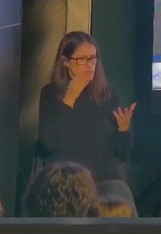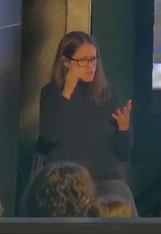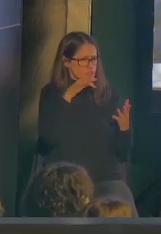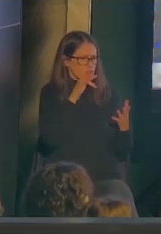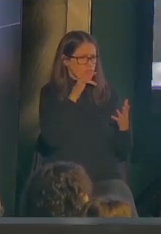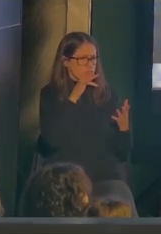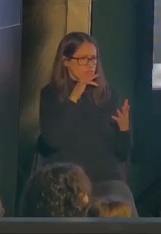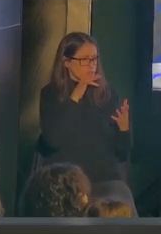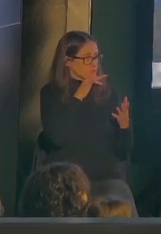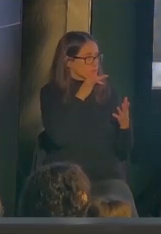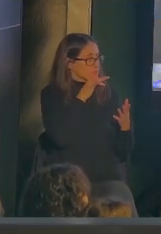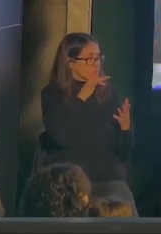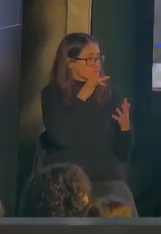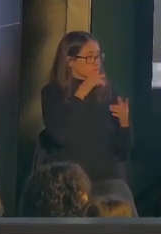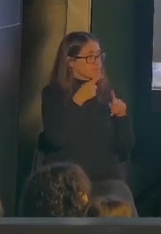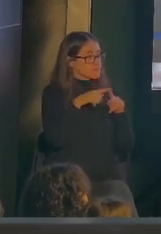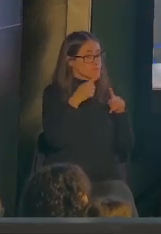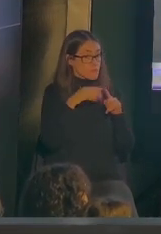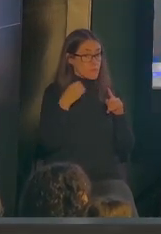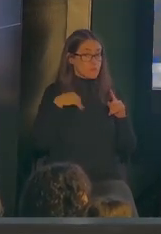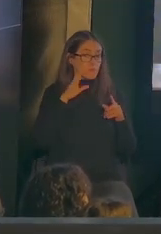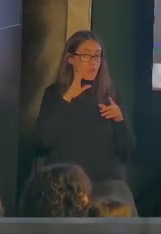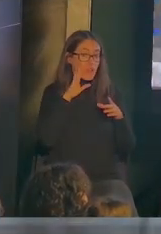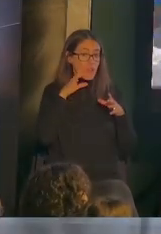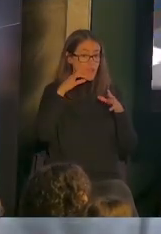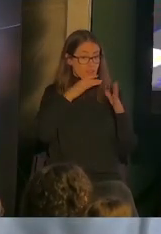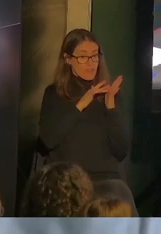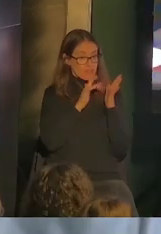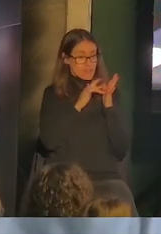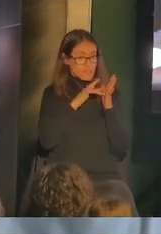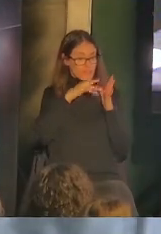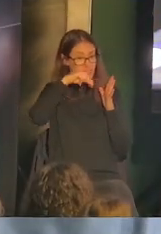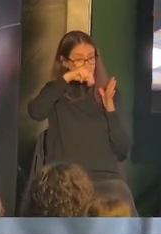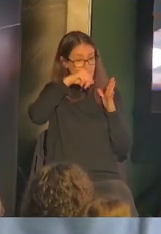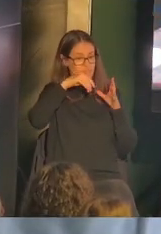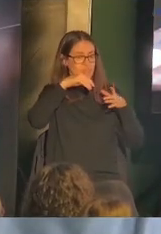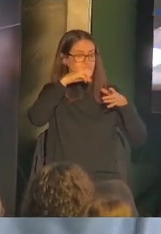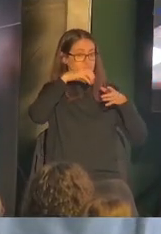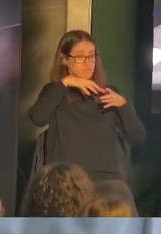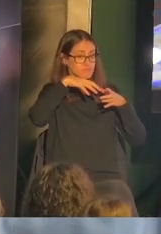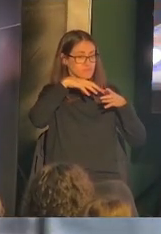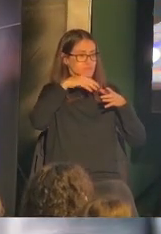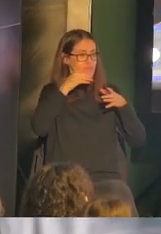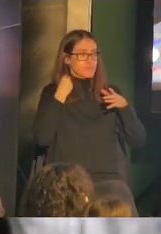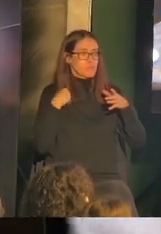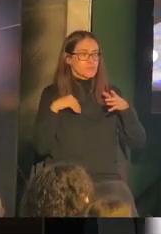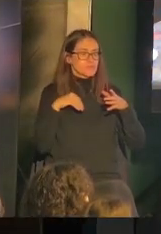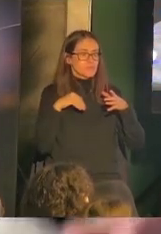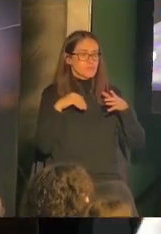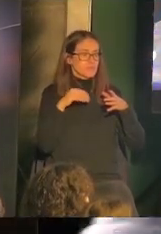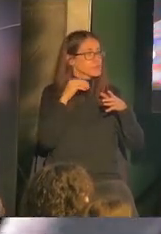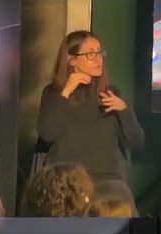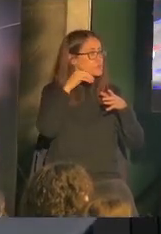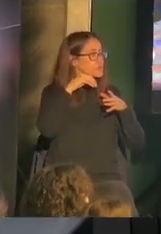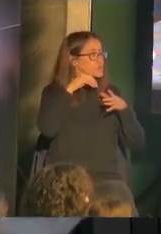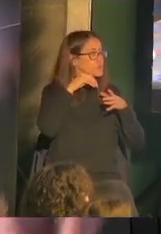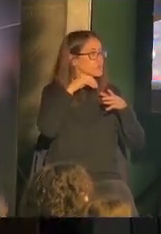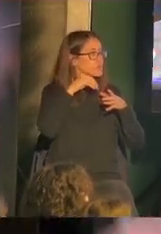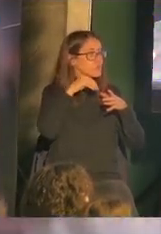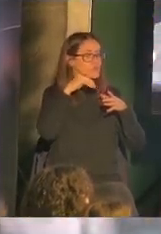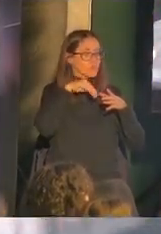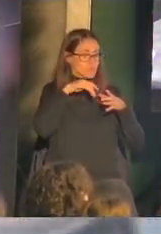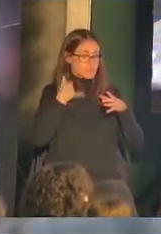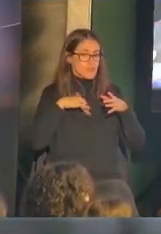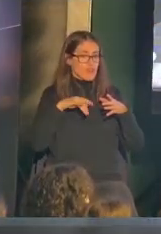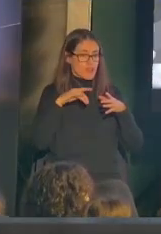és perquè aquesta base que us he comentat, aquesta varietat seria amb llimona, i el que utilitzo aquí